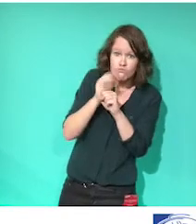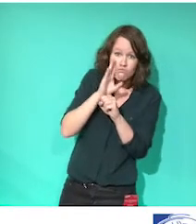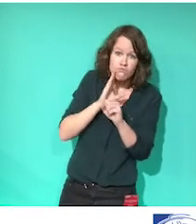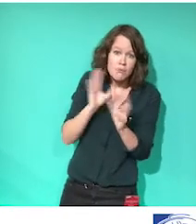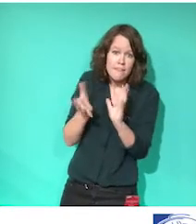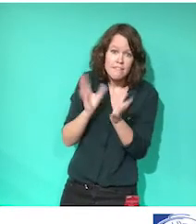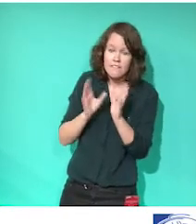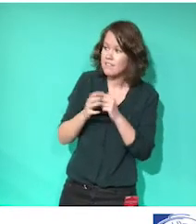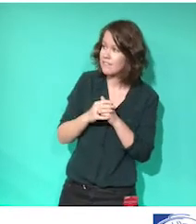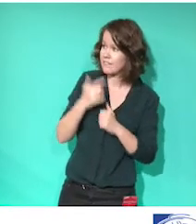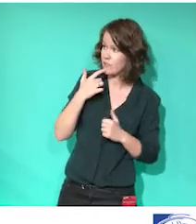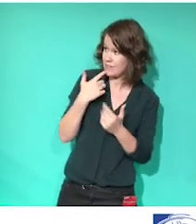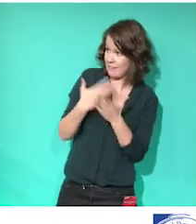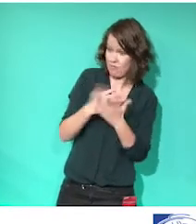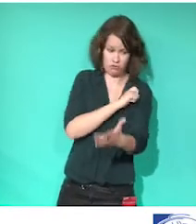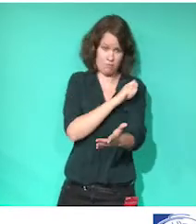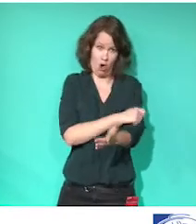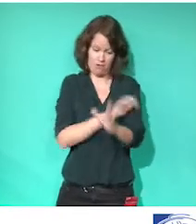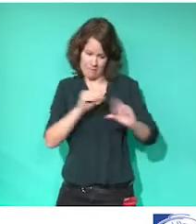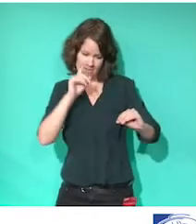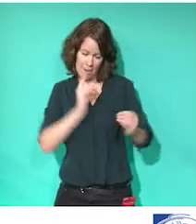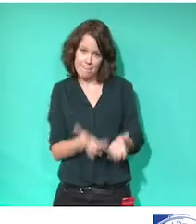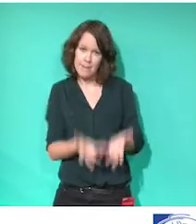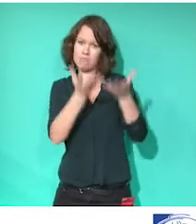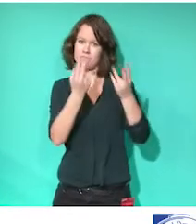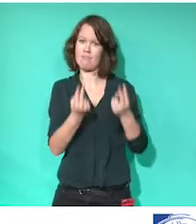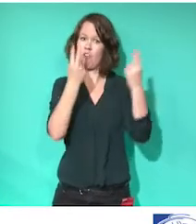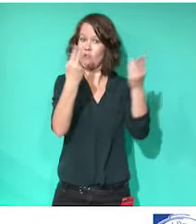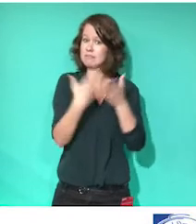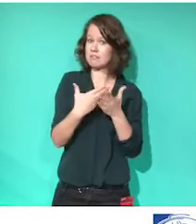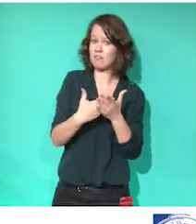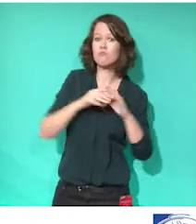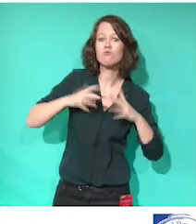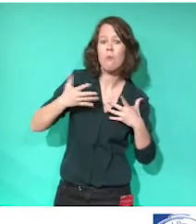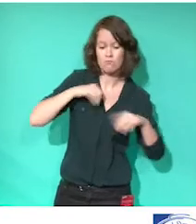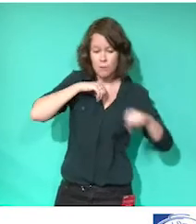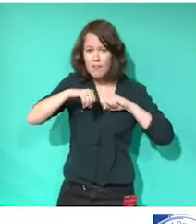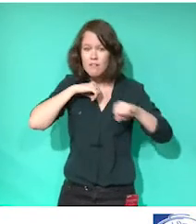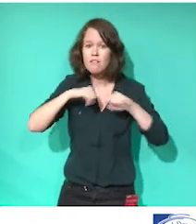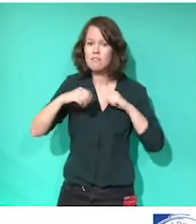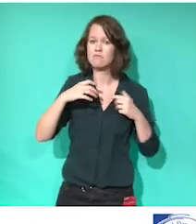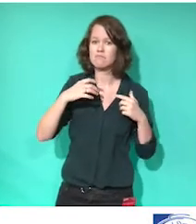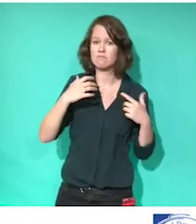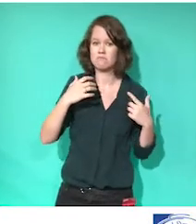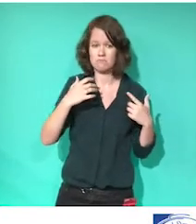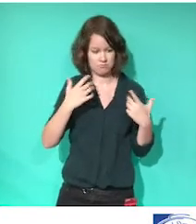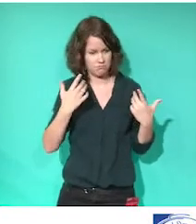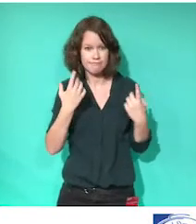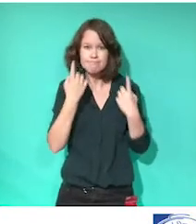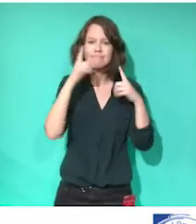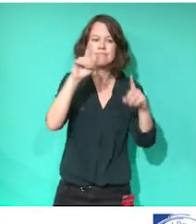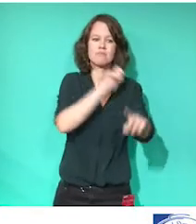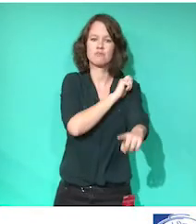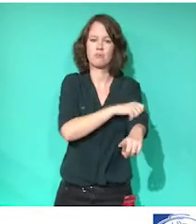L'objectif c'est d'améliorer la place des femmes dans le sport à travers la promotion et la défense de l'accès des filles au sport. Alors un petit